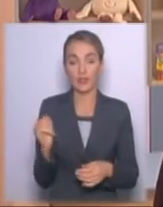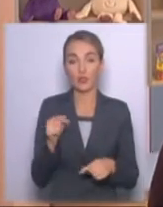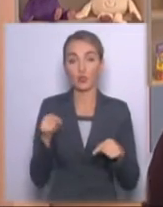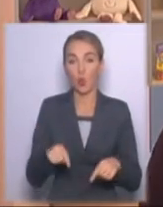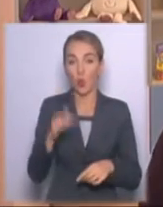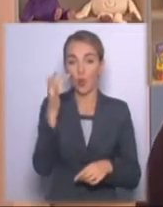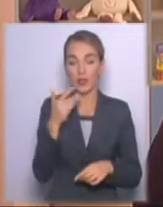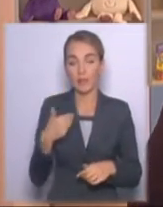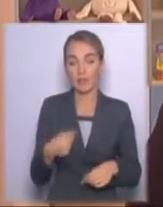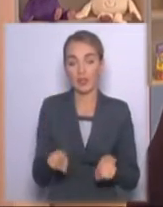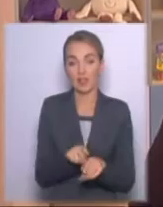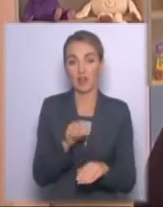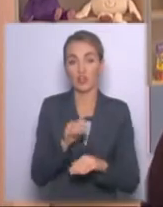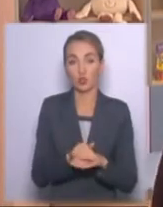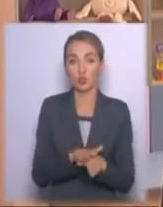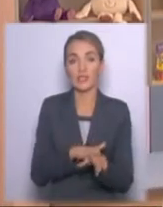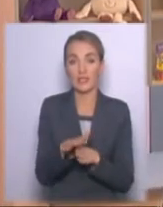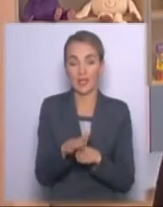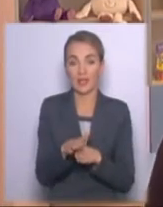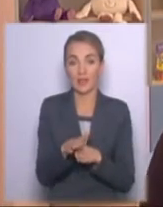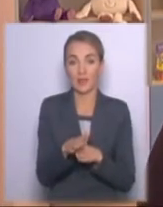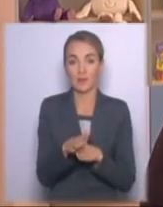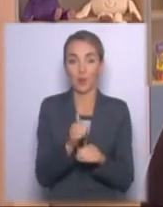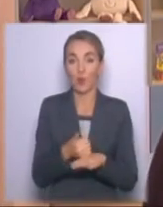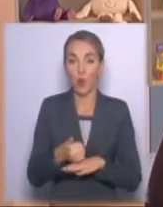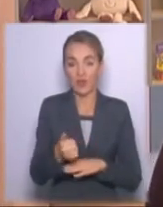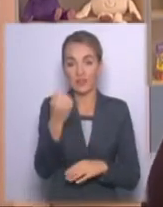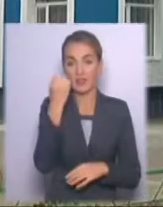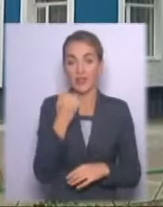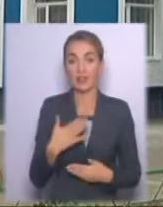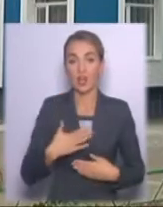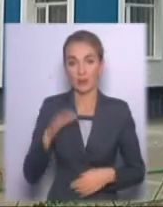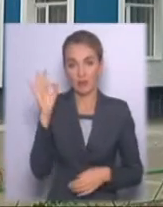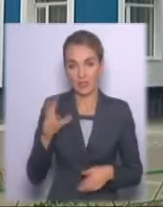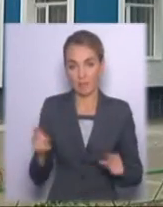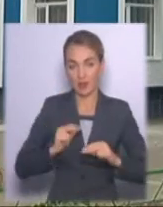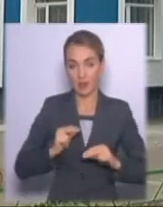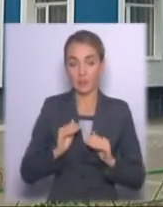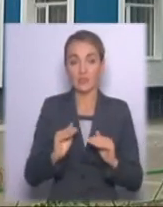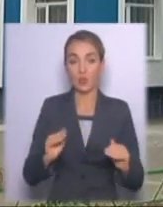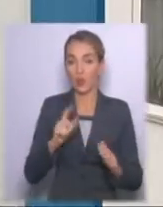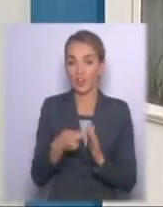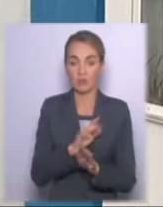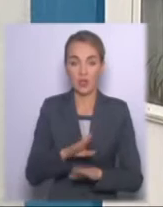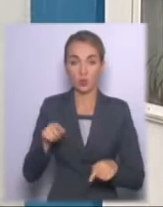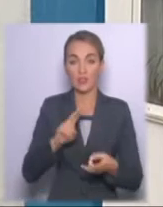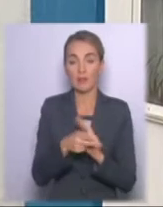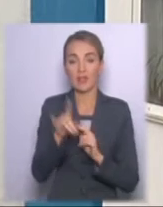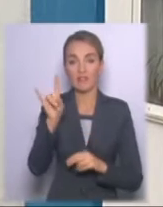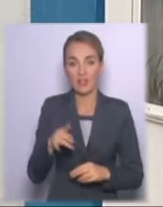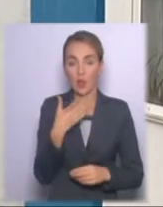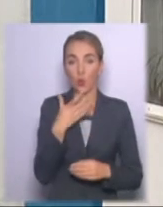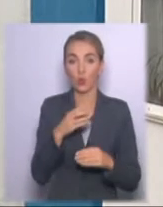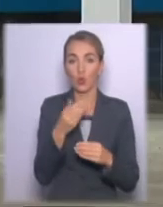цього літа ми такий фактично здійснили прорив завдяки саме нашим німецьким партнерам. Садок практично не впізнати. Тут замінили вікна,